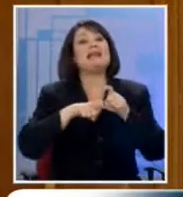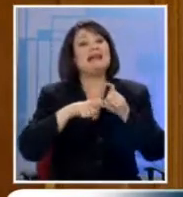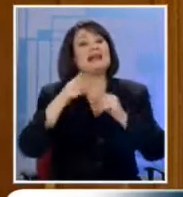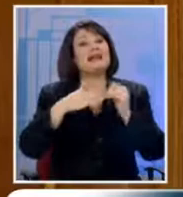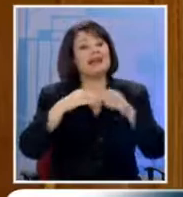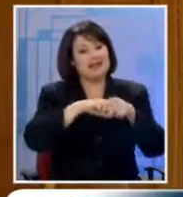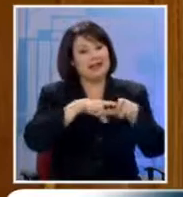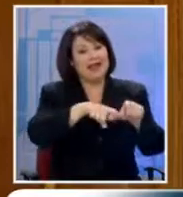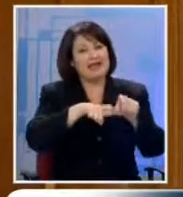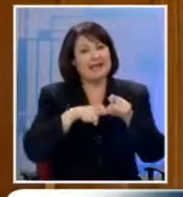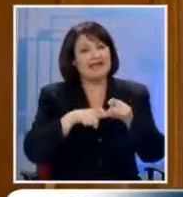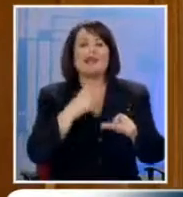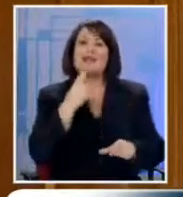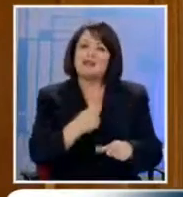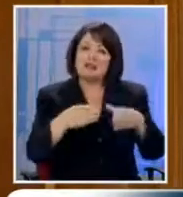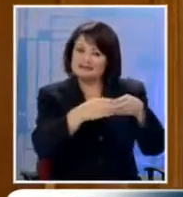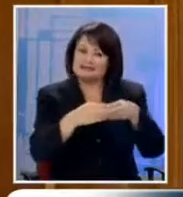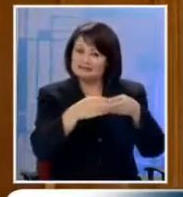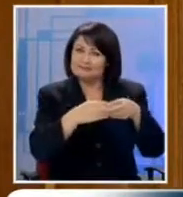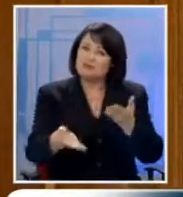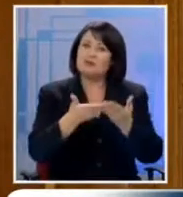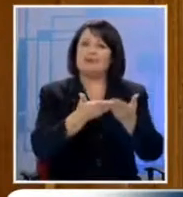κοινότητα, όπως σας αποκαλέσατε, αντί